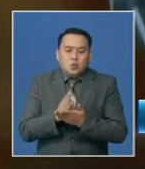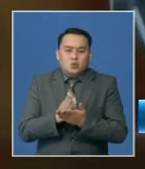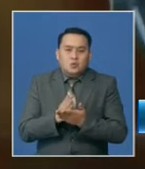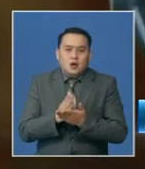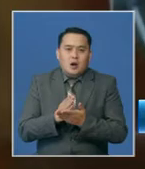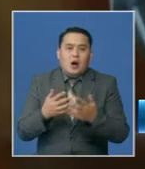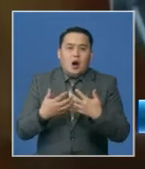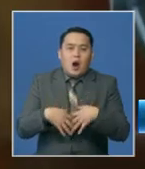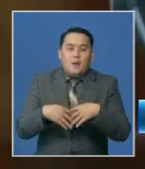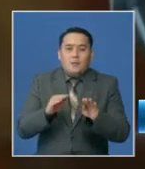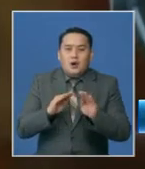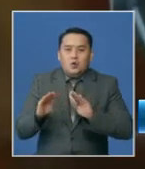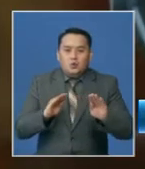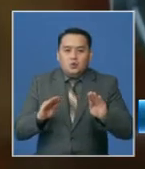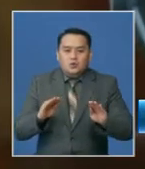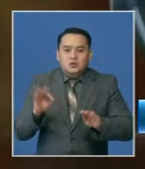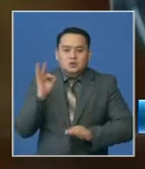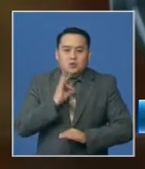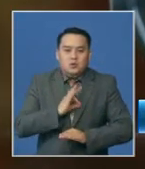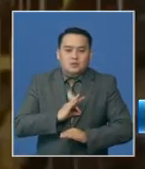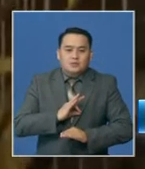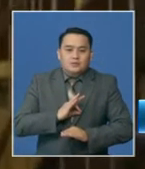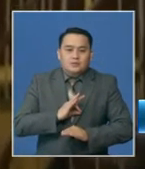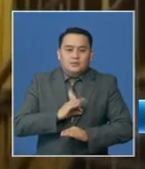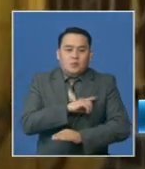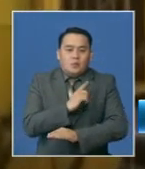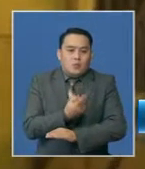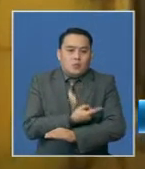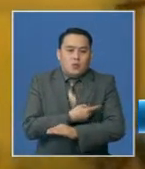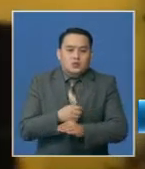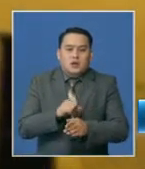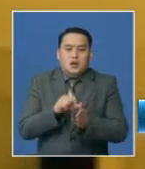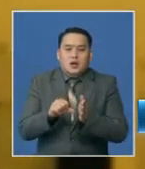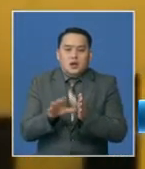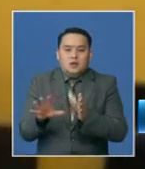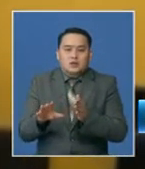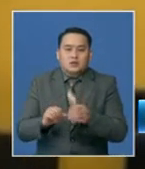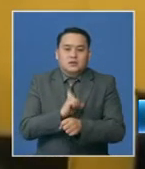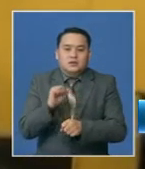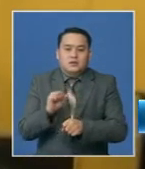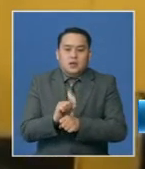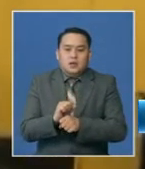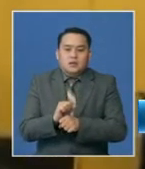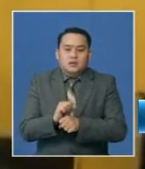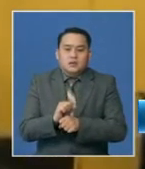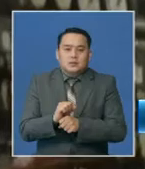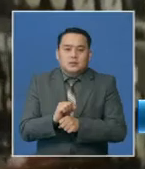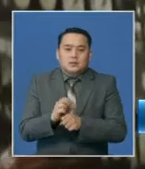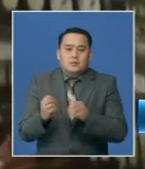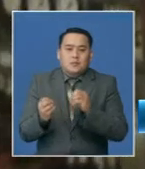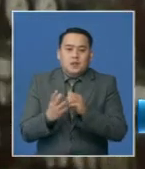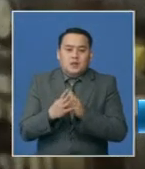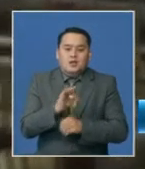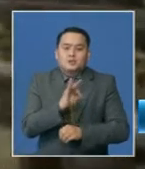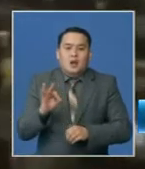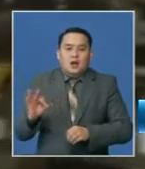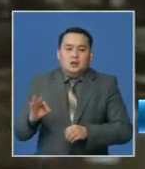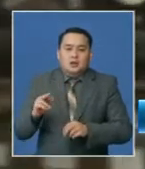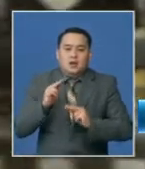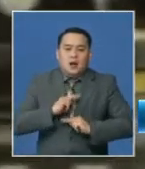модернизации и расширению открытого распределительного устройства была начата 4 года назад. Заменены устаревшие выключатели, трансформаторы